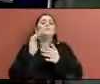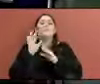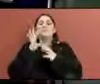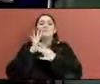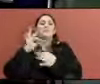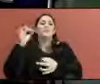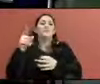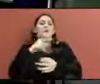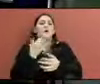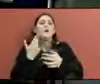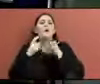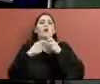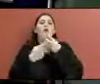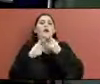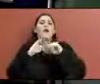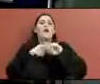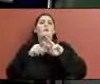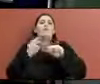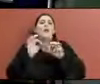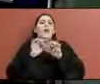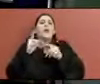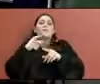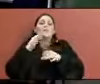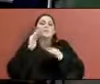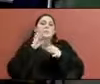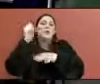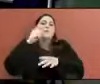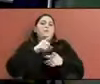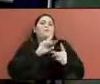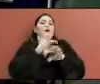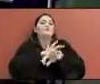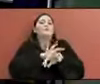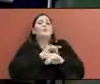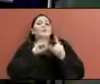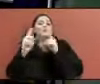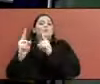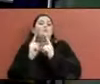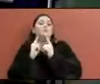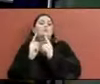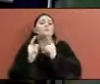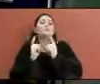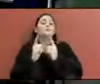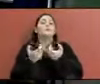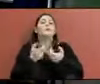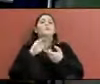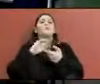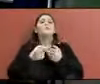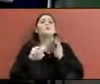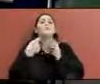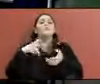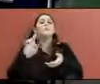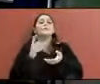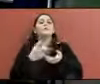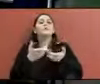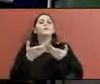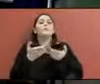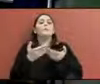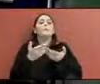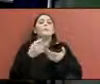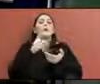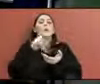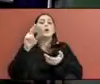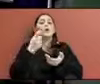rehabilitasyon merkezindeler. Evet. Cemil Meriç burada çok önemli bir boşluğu doldurdu aslında. Neydi bu boşluk? 17 yaşına